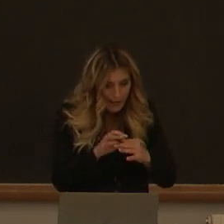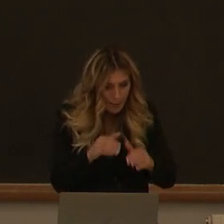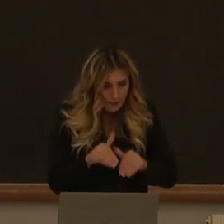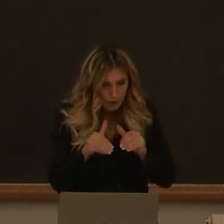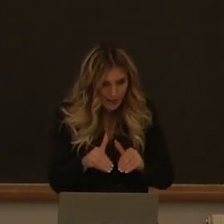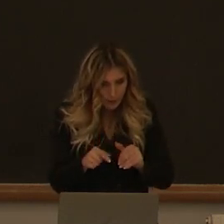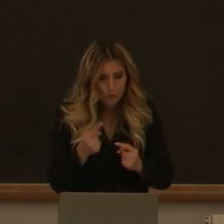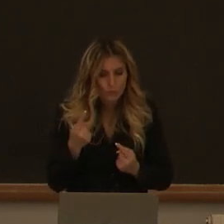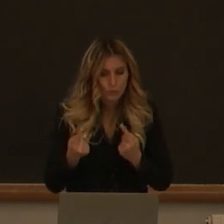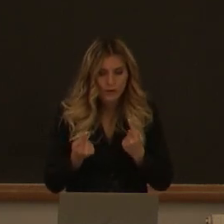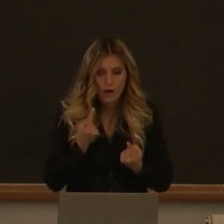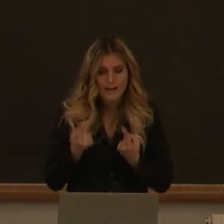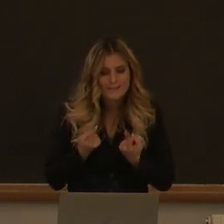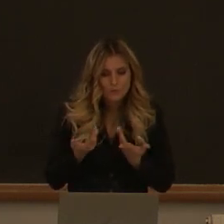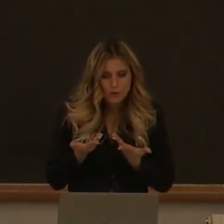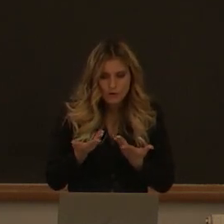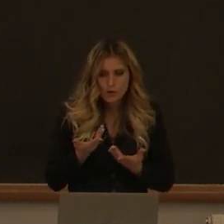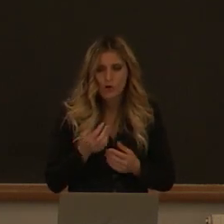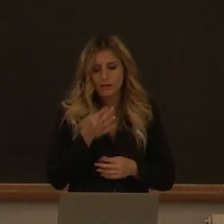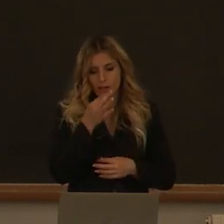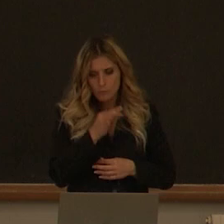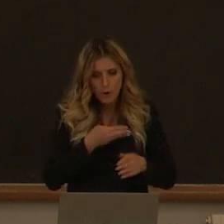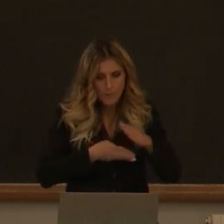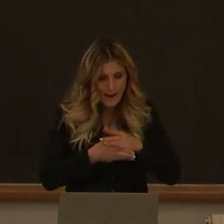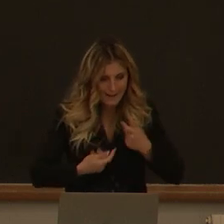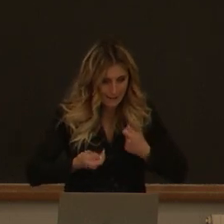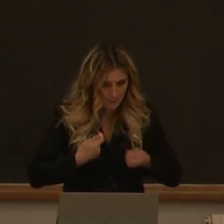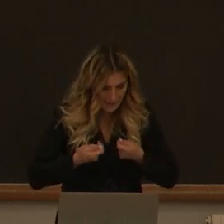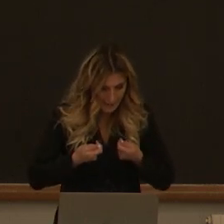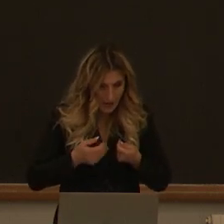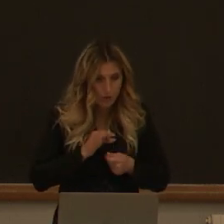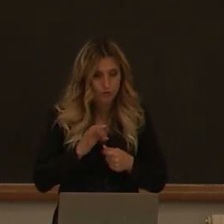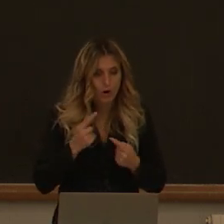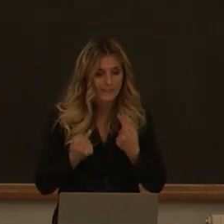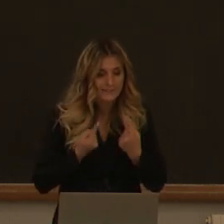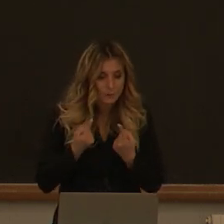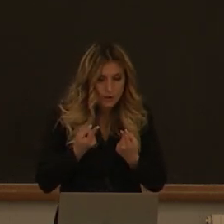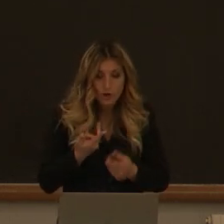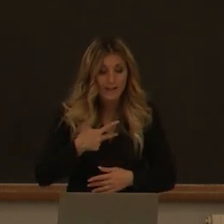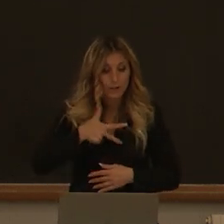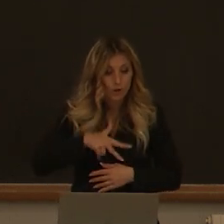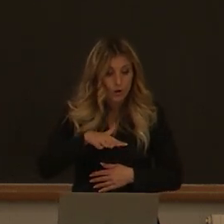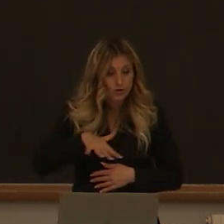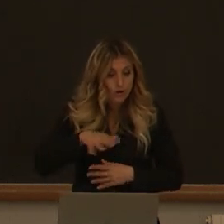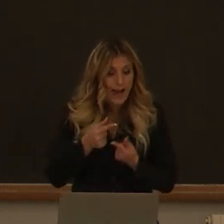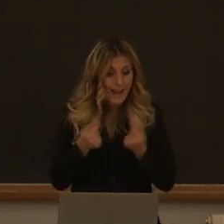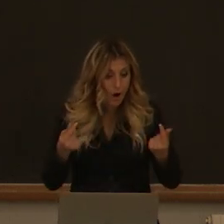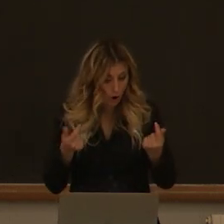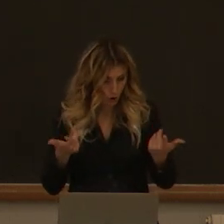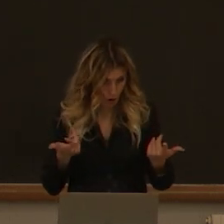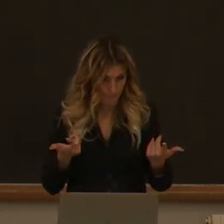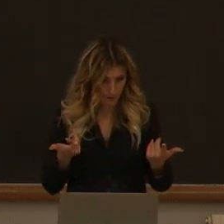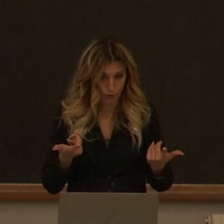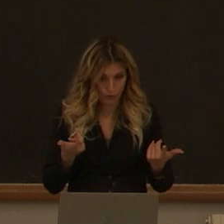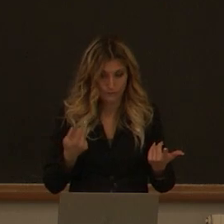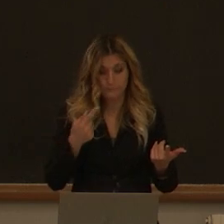condizioni che sono diciamo di mercato ma sono poi anche condizioni socio-economiche, questo è un tema importante per le